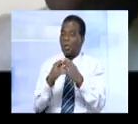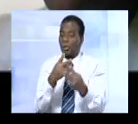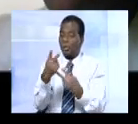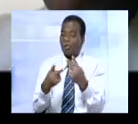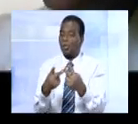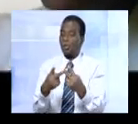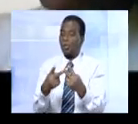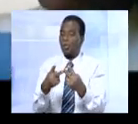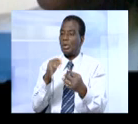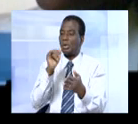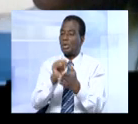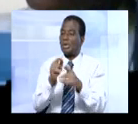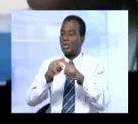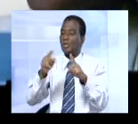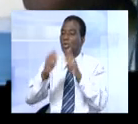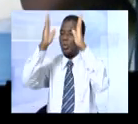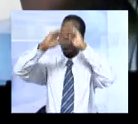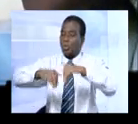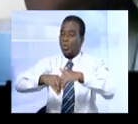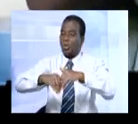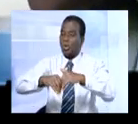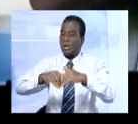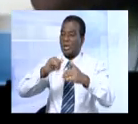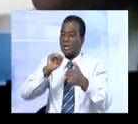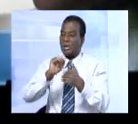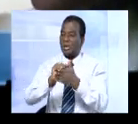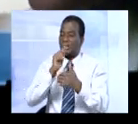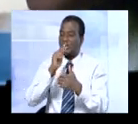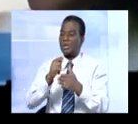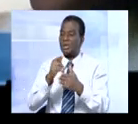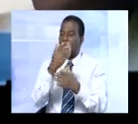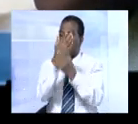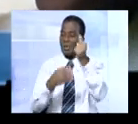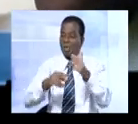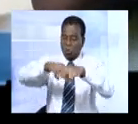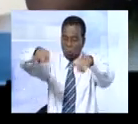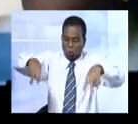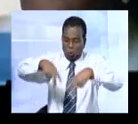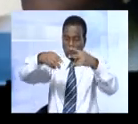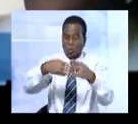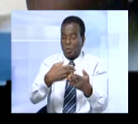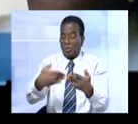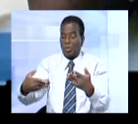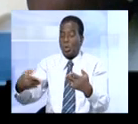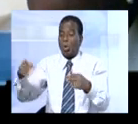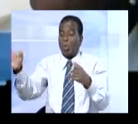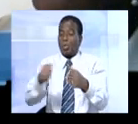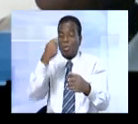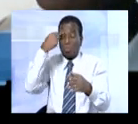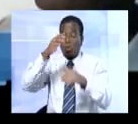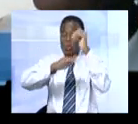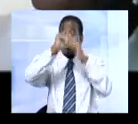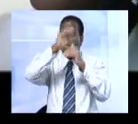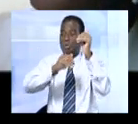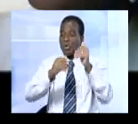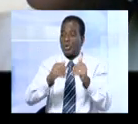constructeurs. Les causes des différents effondrements sont dues par le manque de contrôle des matériaux de construction, et